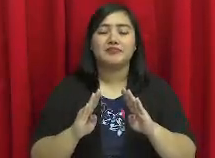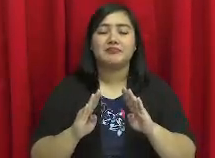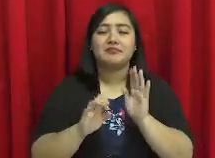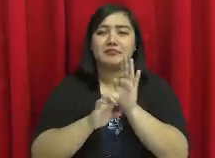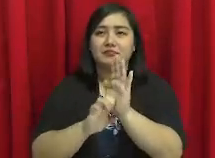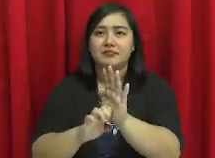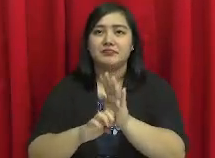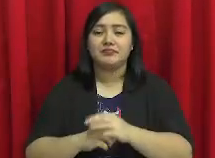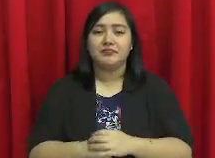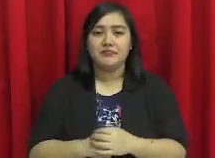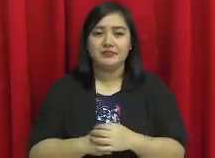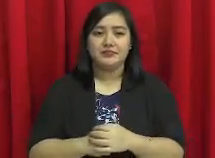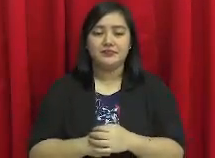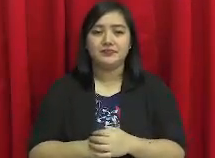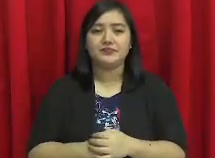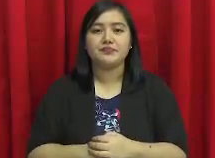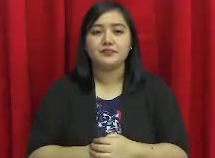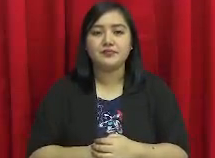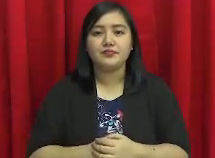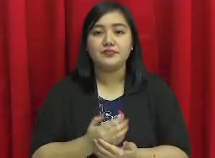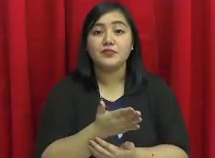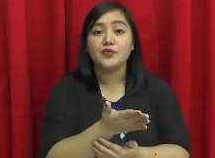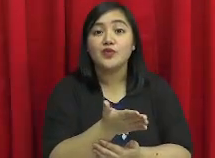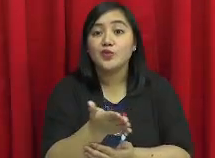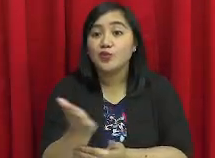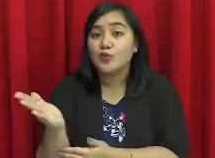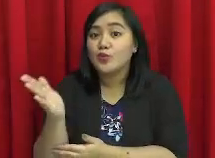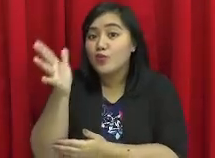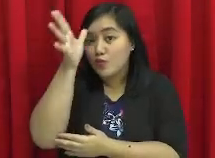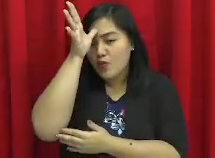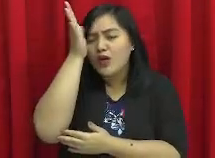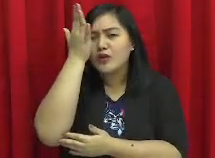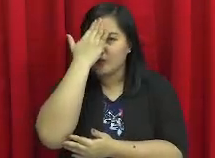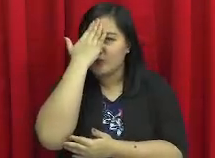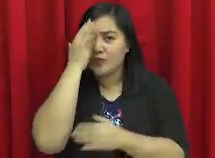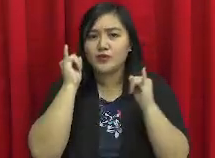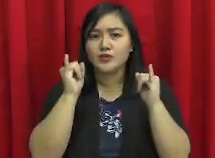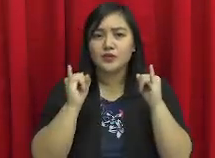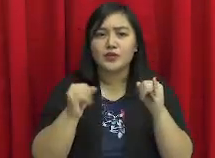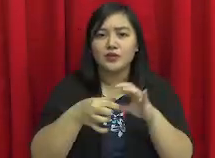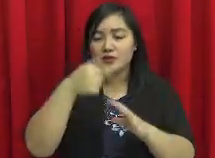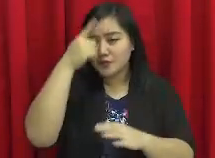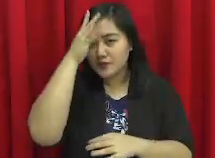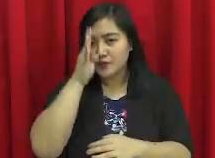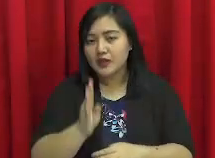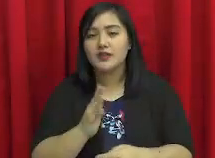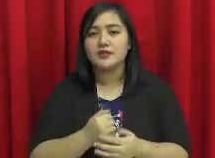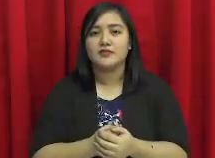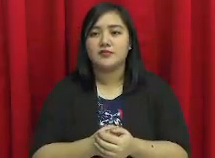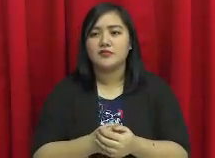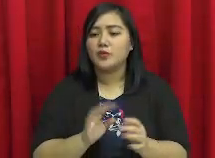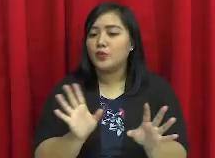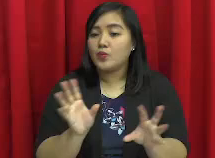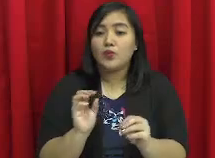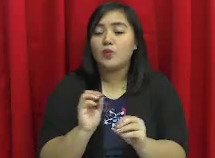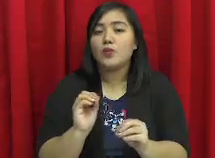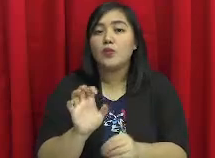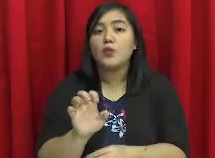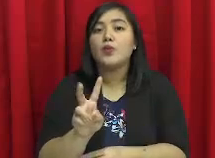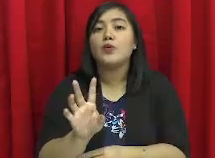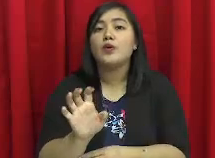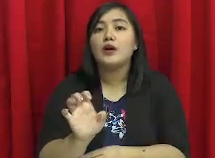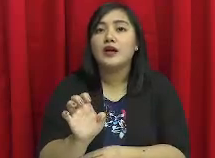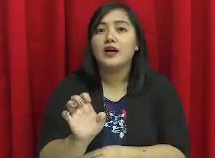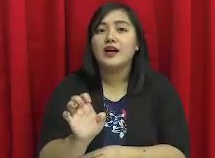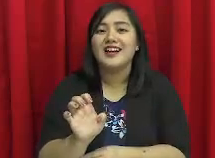naman, kung tayo lalagay kay Adan, tayong unang binigyan ng instruction ng Diyos, wala pa si Eva kay